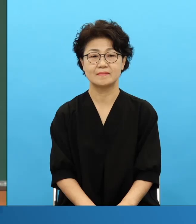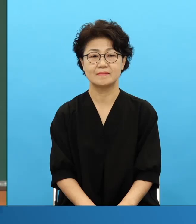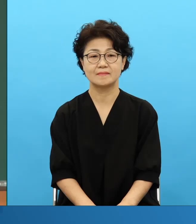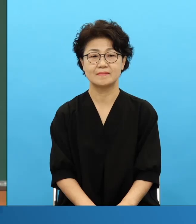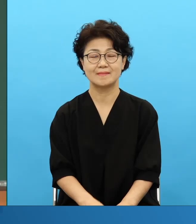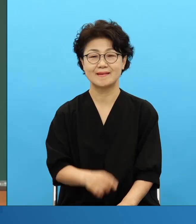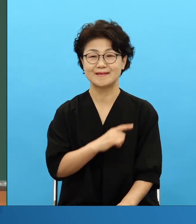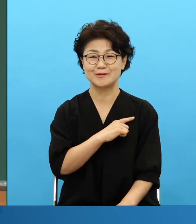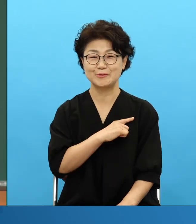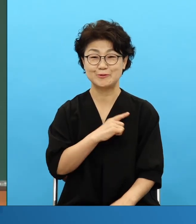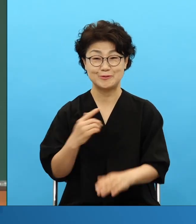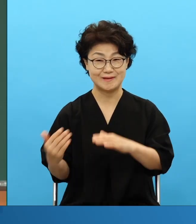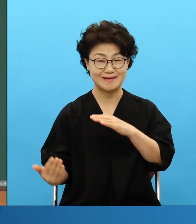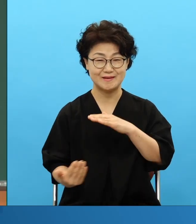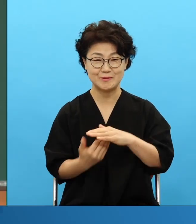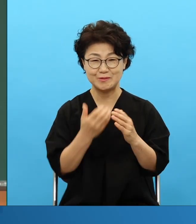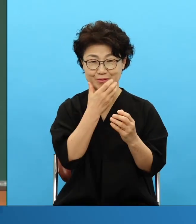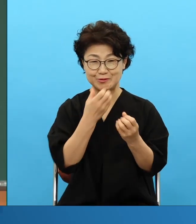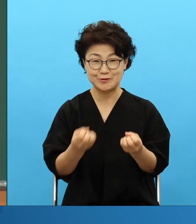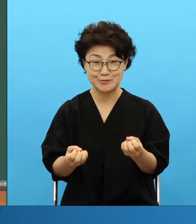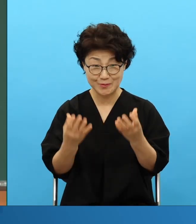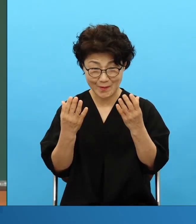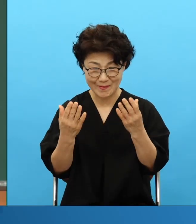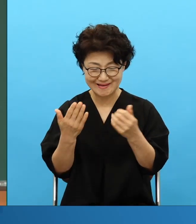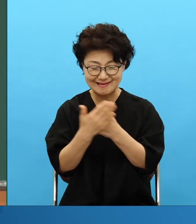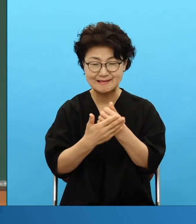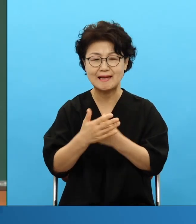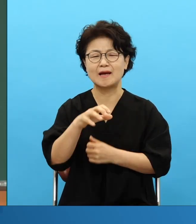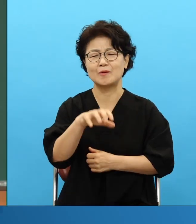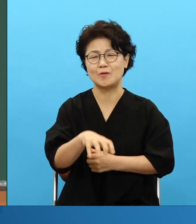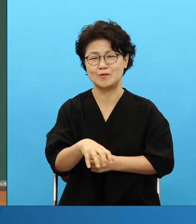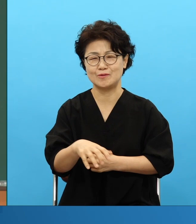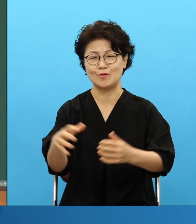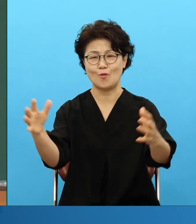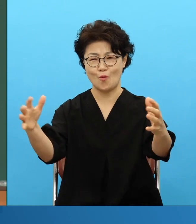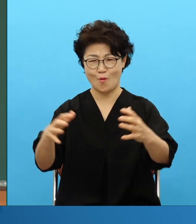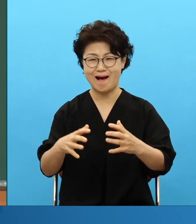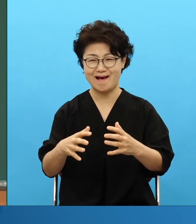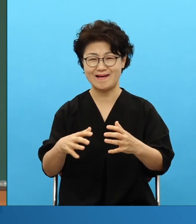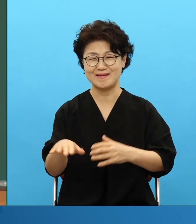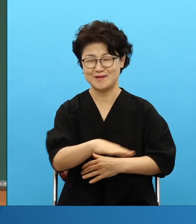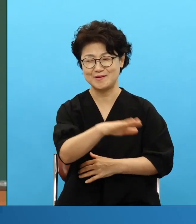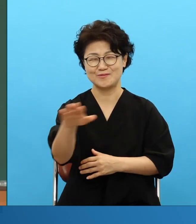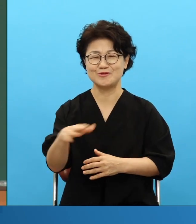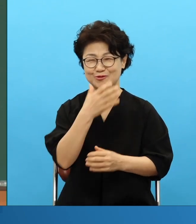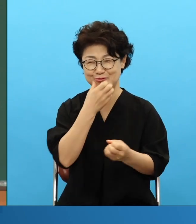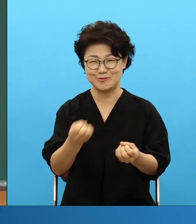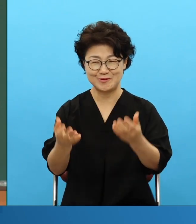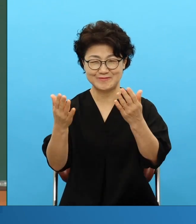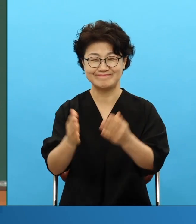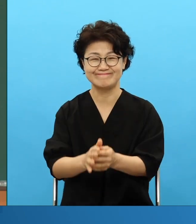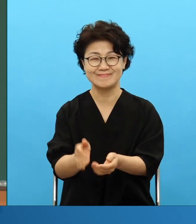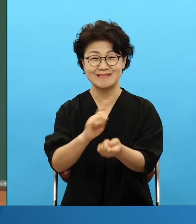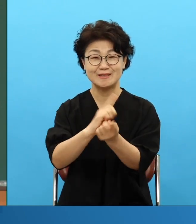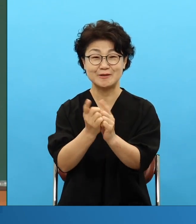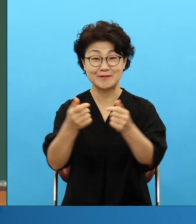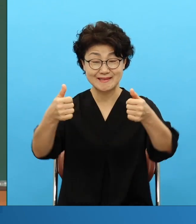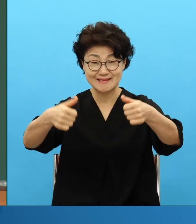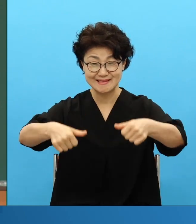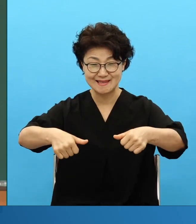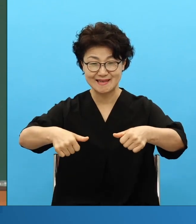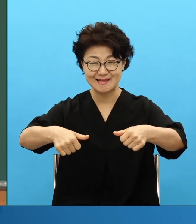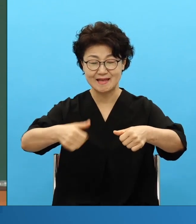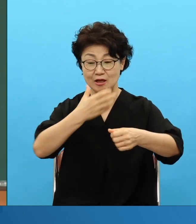최고의 축복된 은혜의 자리에 오신 여러분을 환영합니다. 우리 옆 사람과 인사하겠습니다.